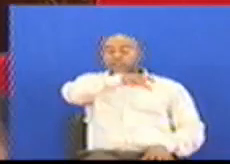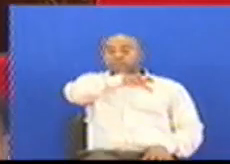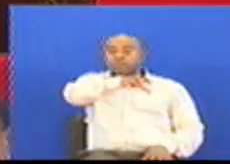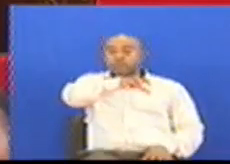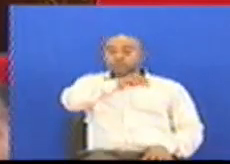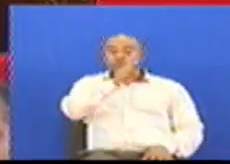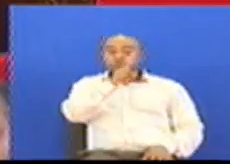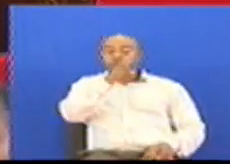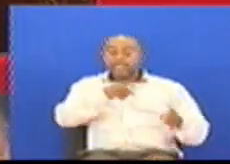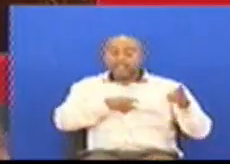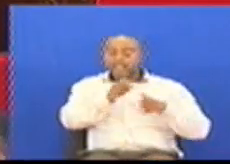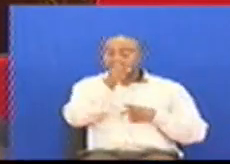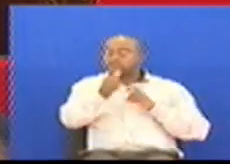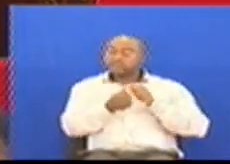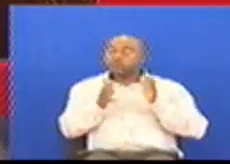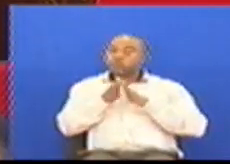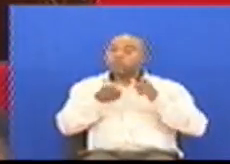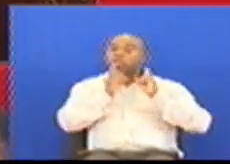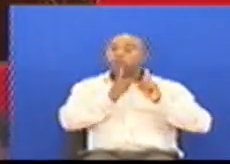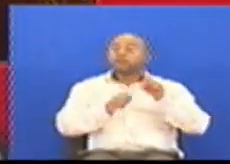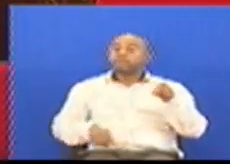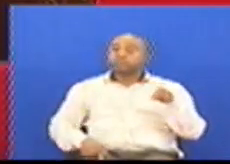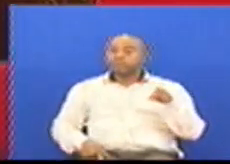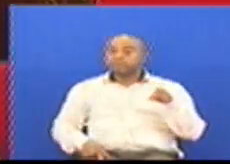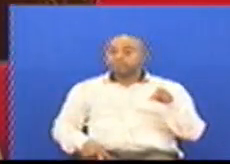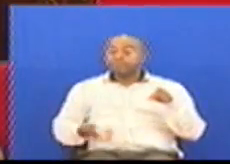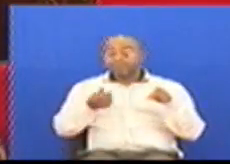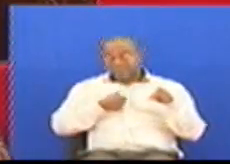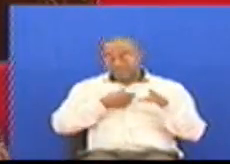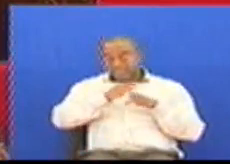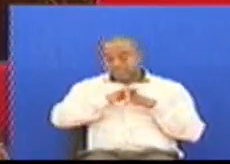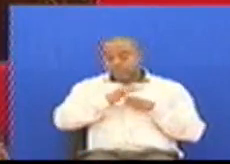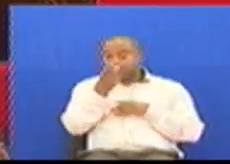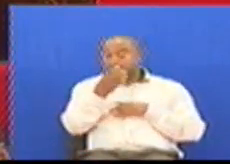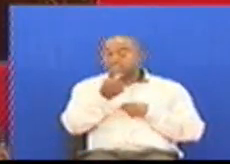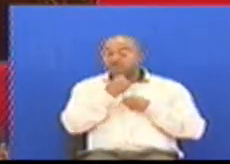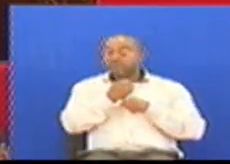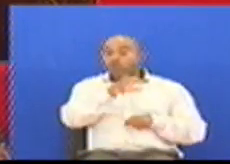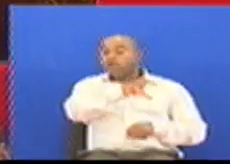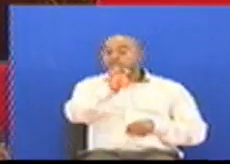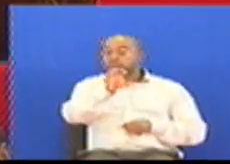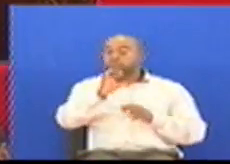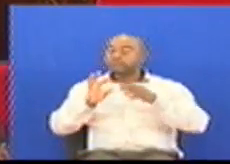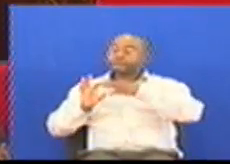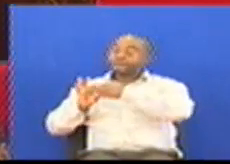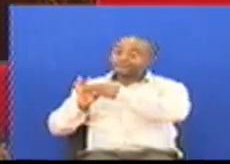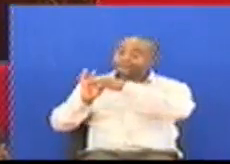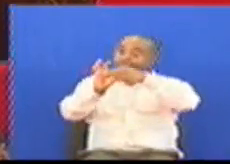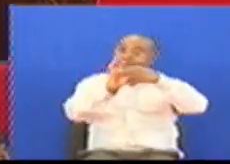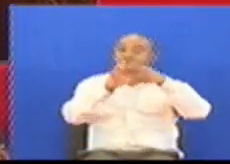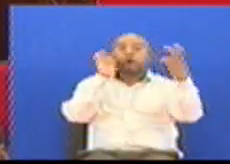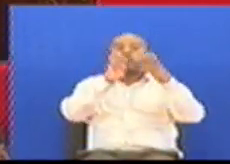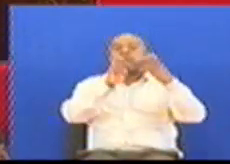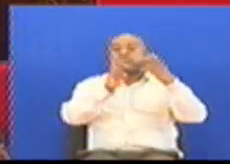ambayo ilikuwa ina tatizo kubwa la walimu, lakini nimeweza kutumia mfuko wa jimbo ule kupeleka umeme kuunganisha takriban nyumba